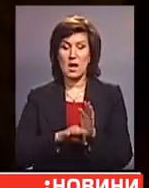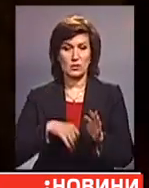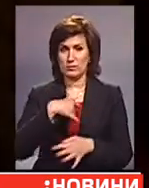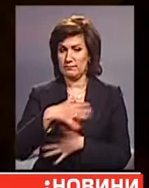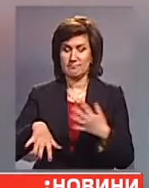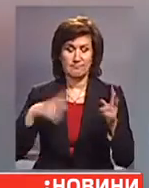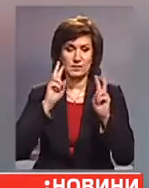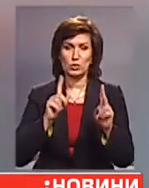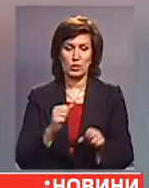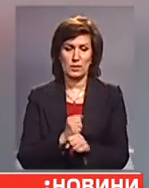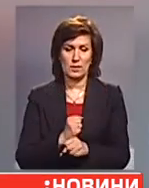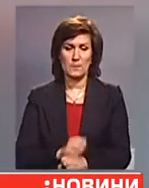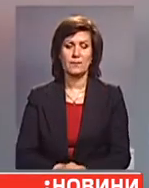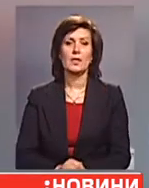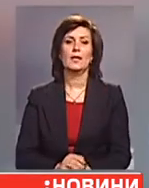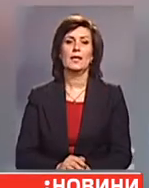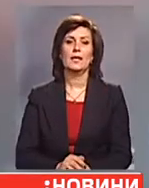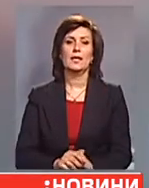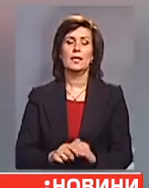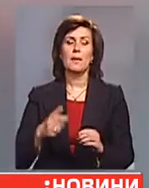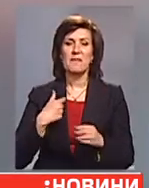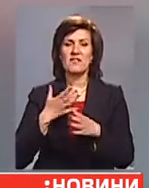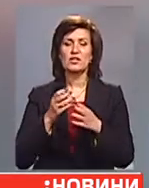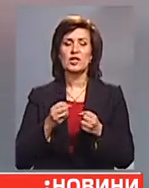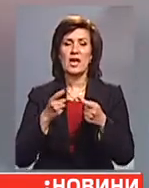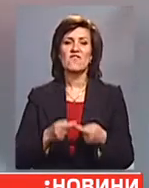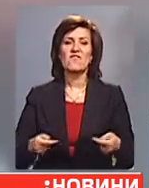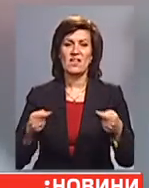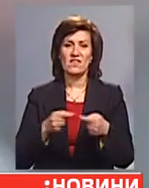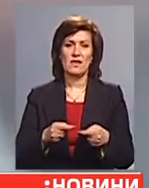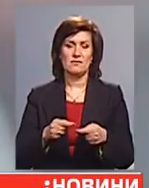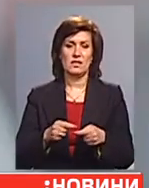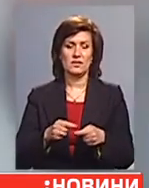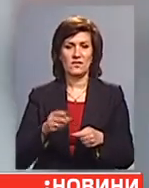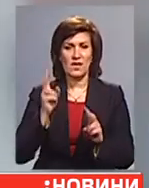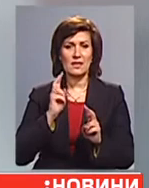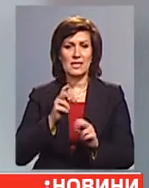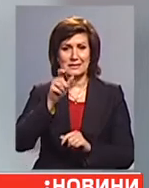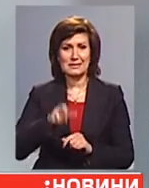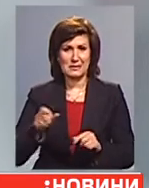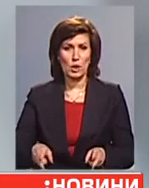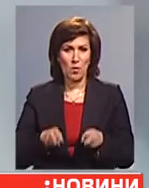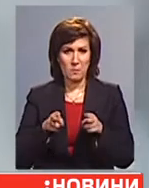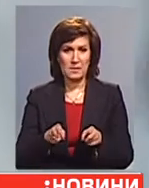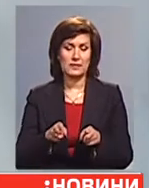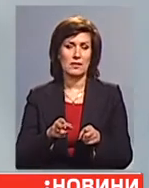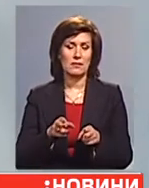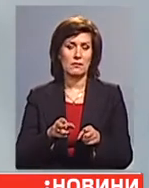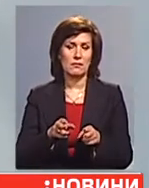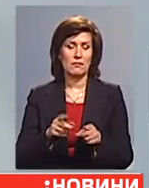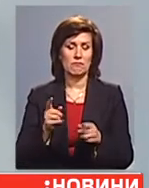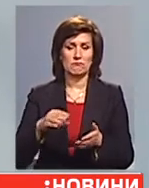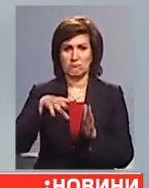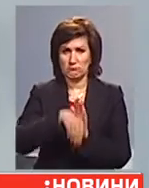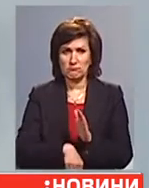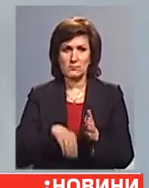думаю, что делать. Ми вже кваліфікували дії невідомих зловмисників. Слідчі внесли відомості